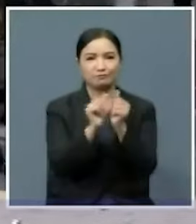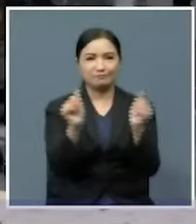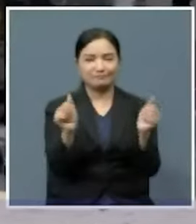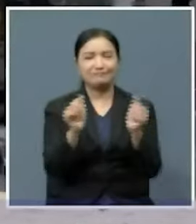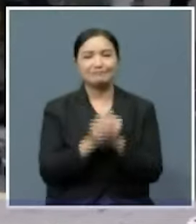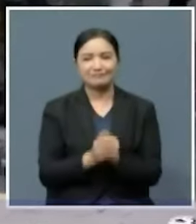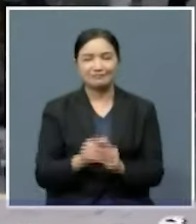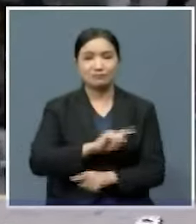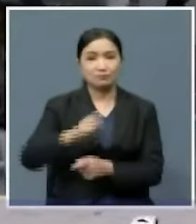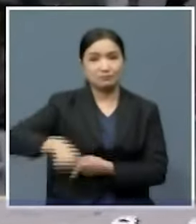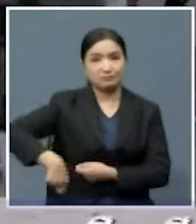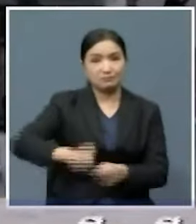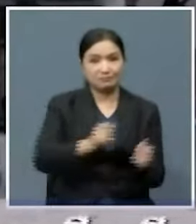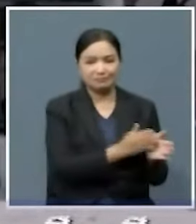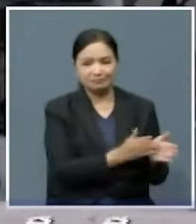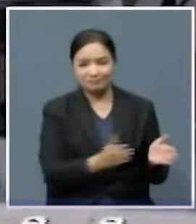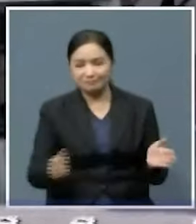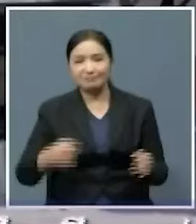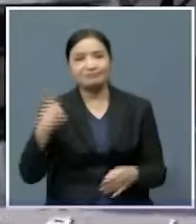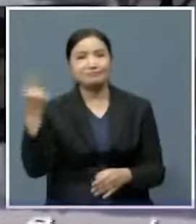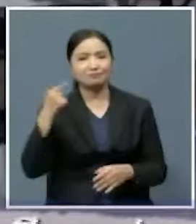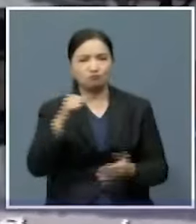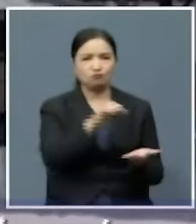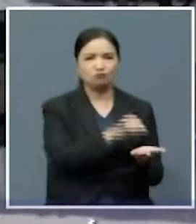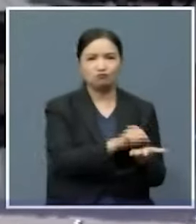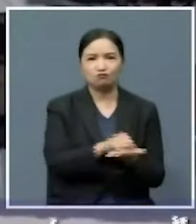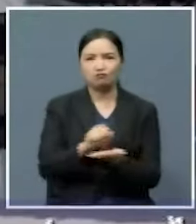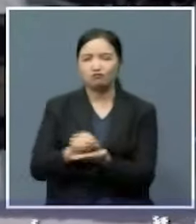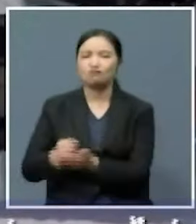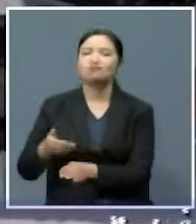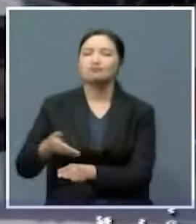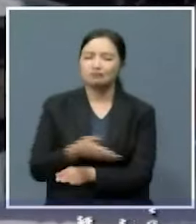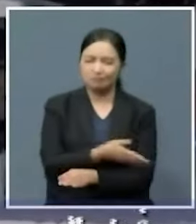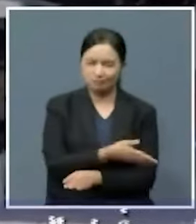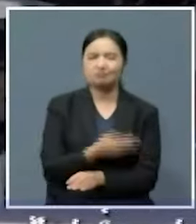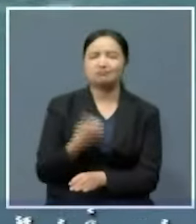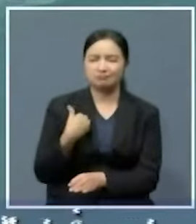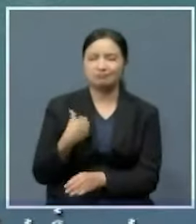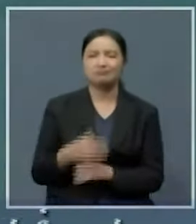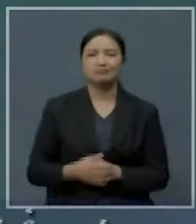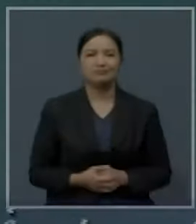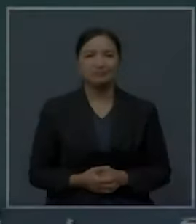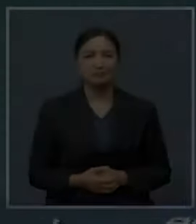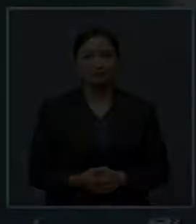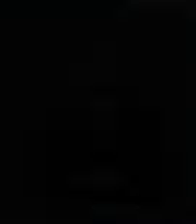ยเฉพาะในช่วงสงกรานต์นี้ก็มีนักท่องเที่ยวจับจองที่พักกันล่วงหน้านานหลายเดือนเลยแหละครับ